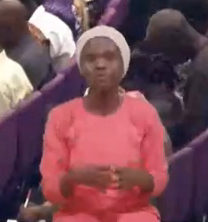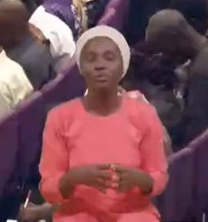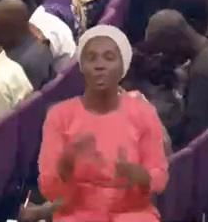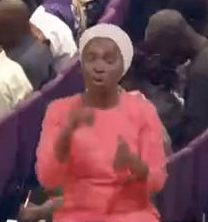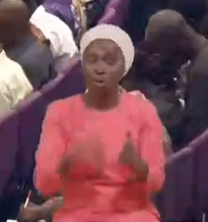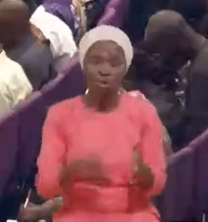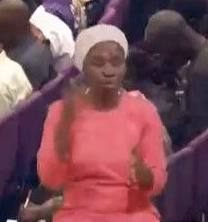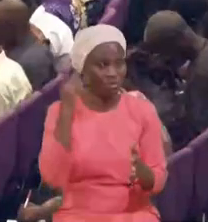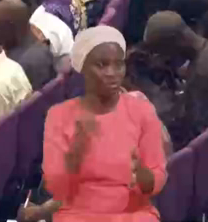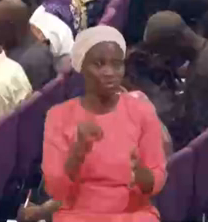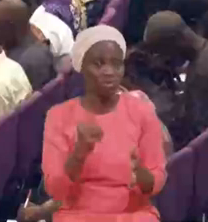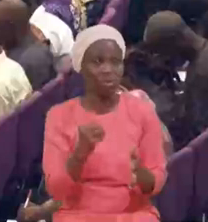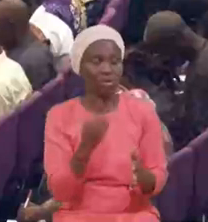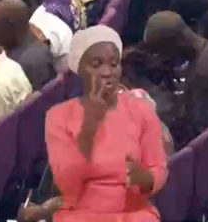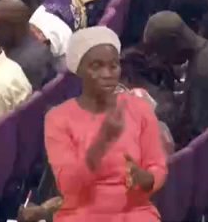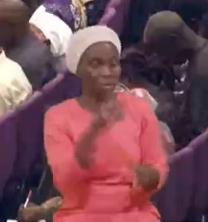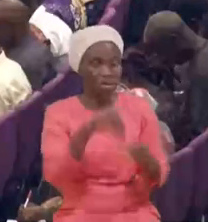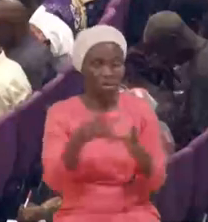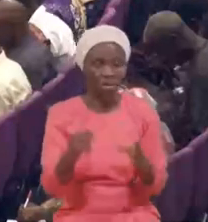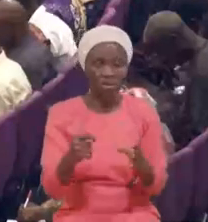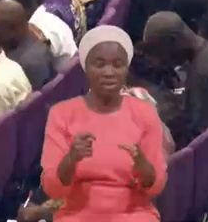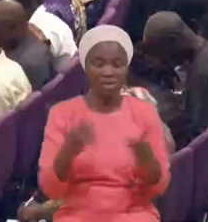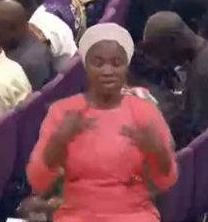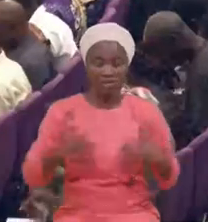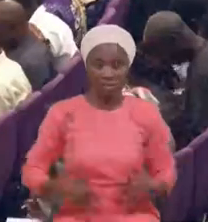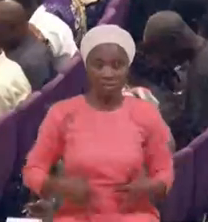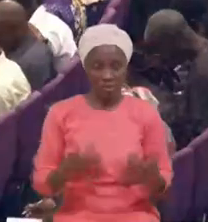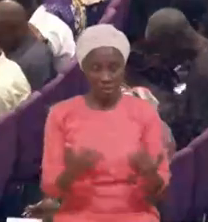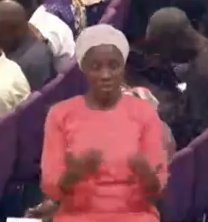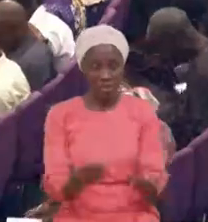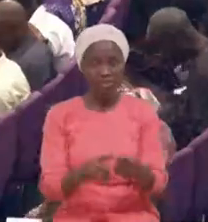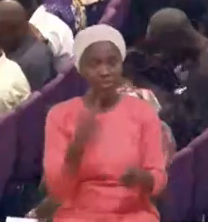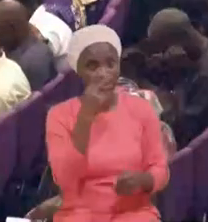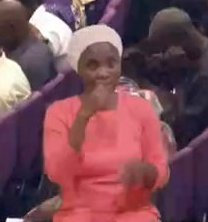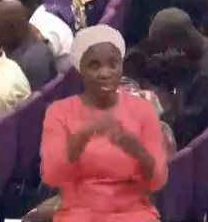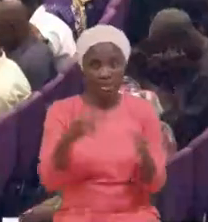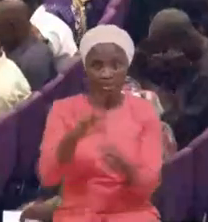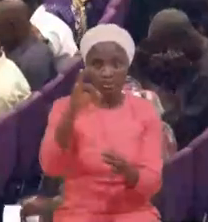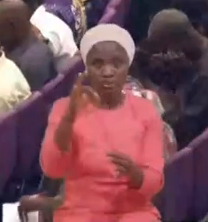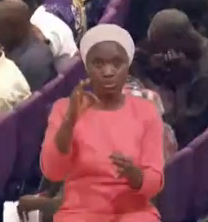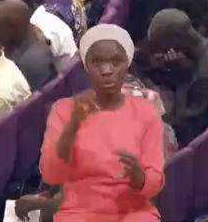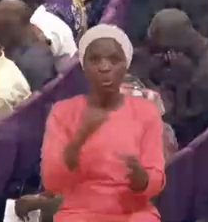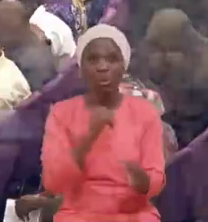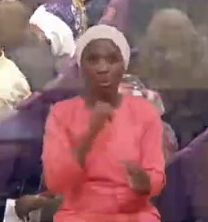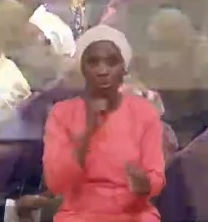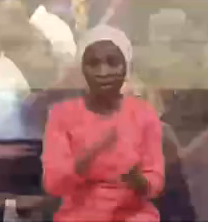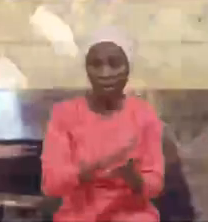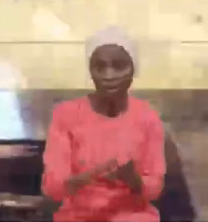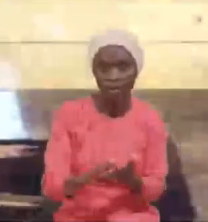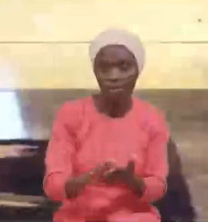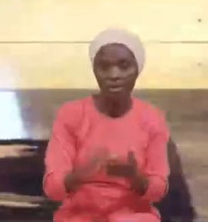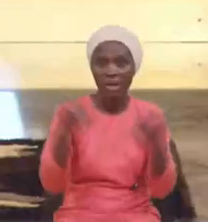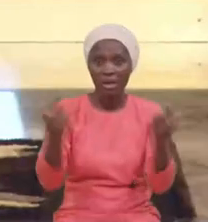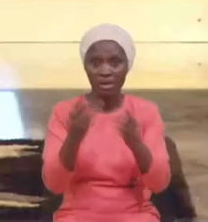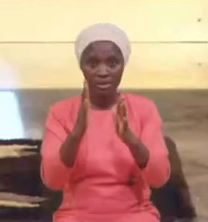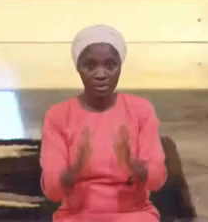que nous voyons dans le physique, nous allons le voir maintenant dans le spirituel. Impur, impur. Donc le